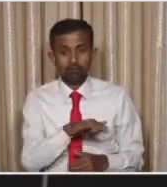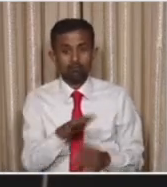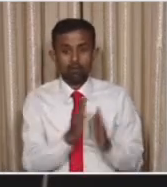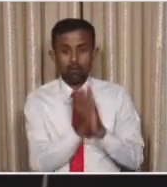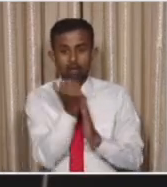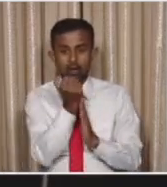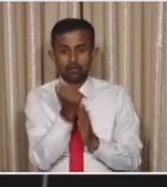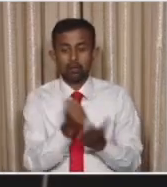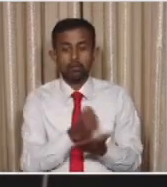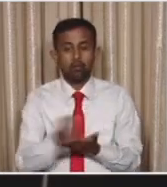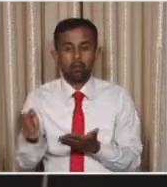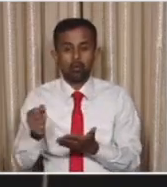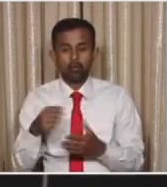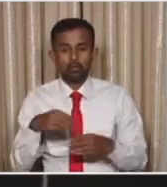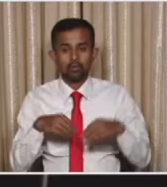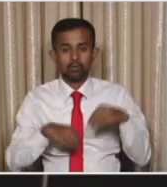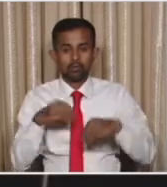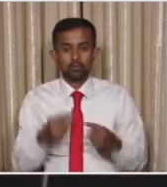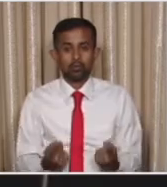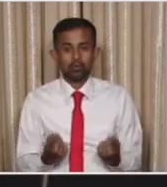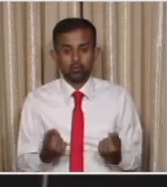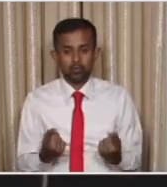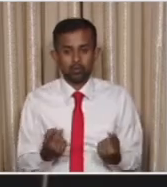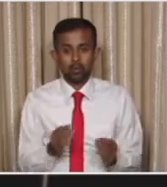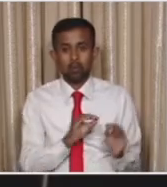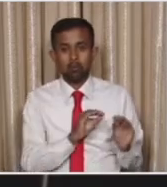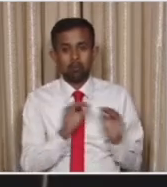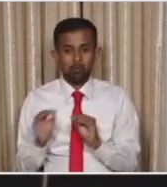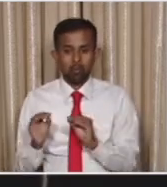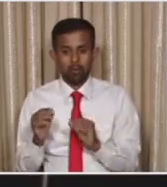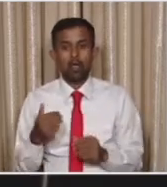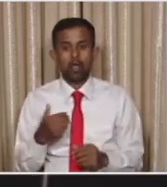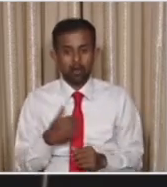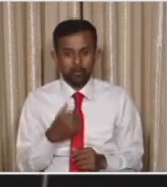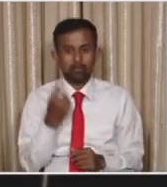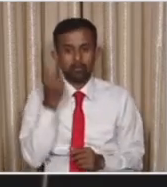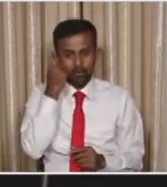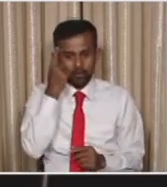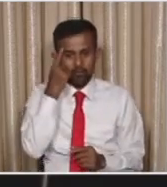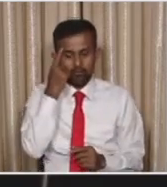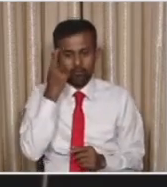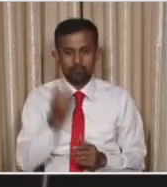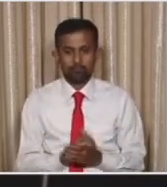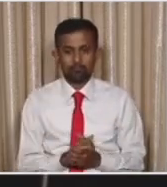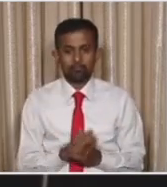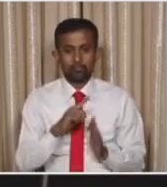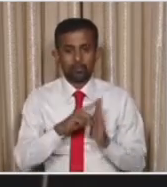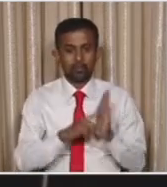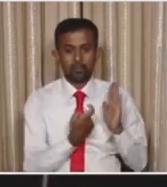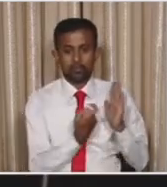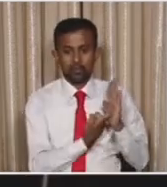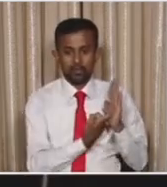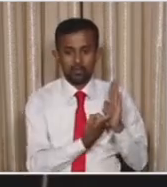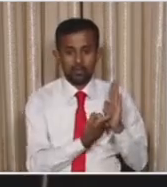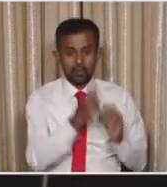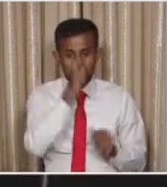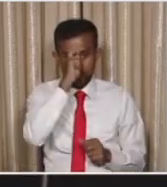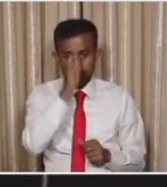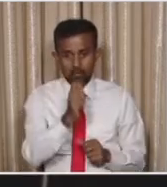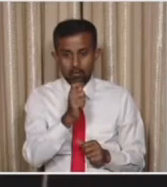අයිතිවාසිකම් නැතිකලේ දේශපාලන උවමනාවකට කියලා පසුකාලීනව අපි දන්නවා. ජේ.ආර්. ජයවර්ධන මහත්තයා